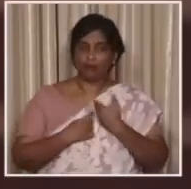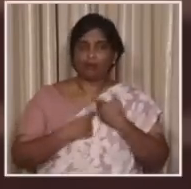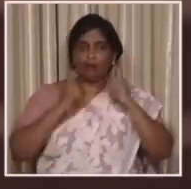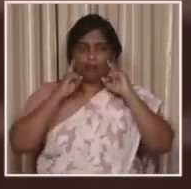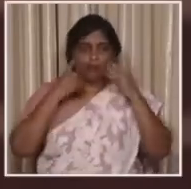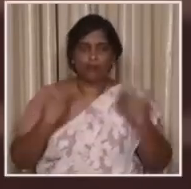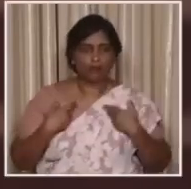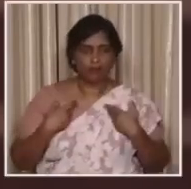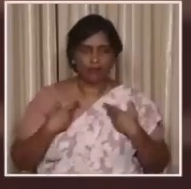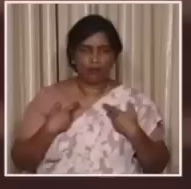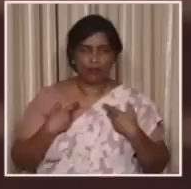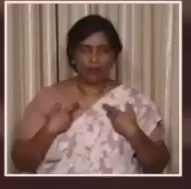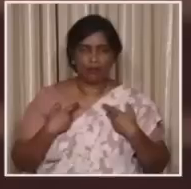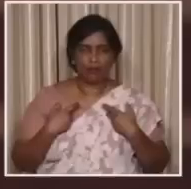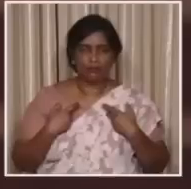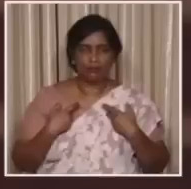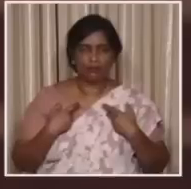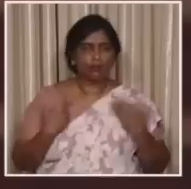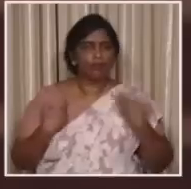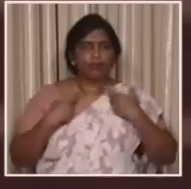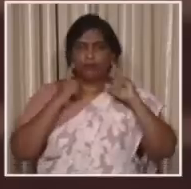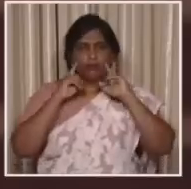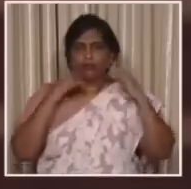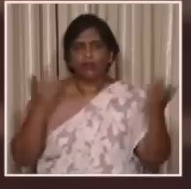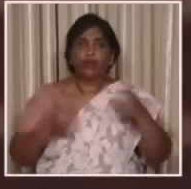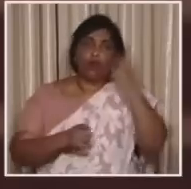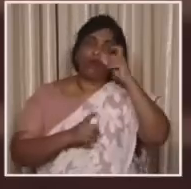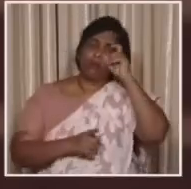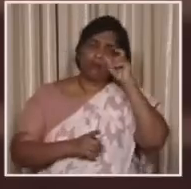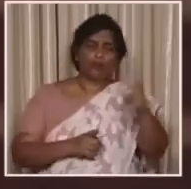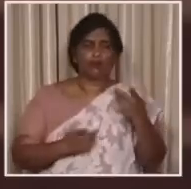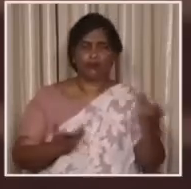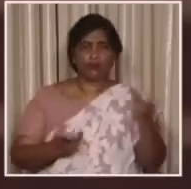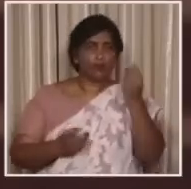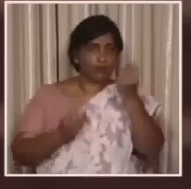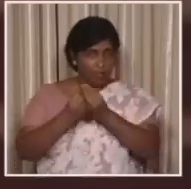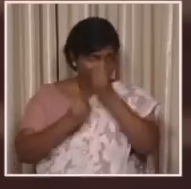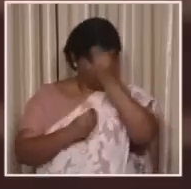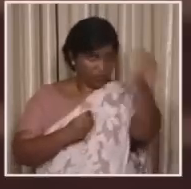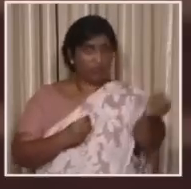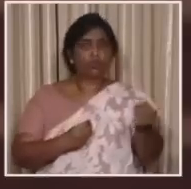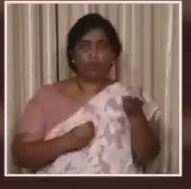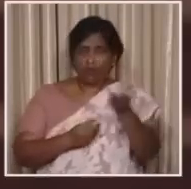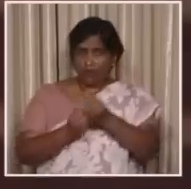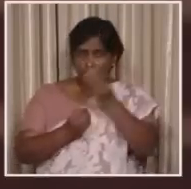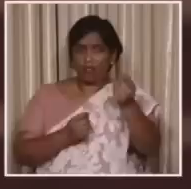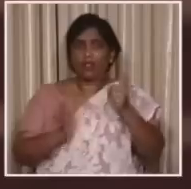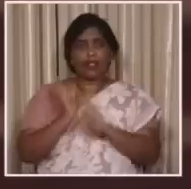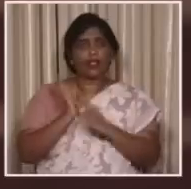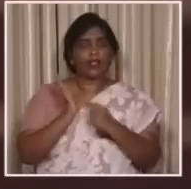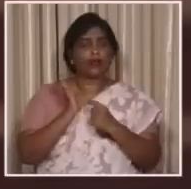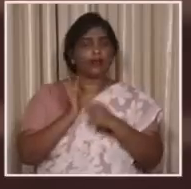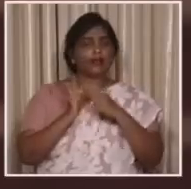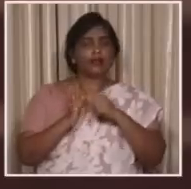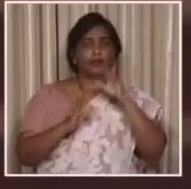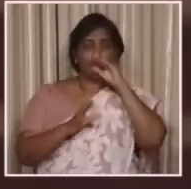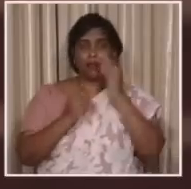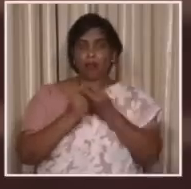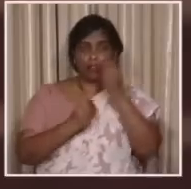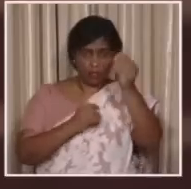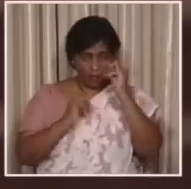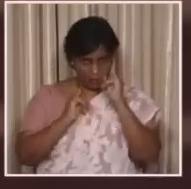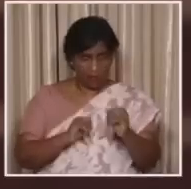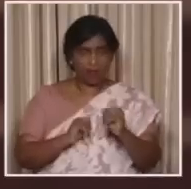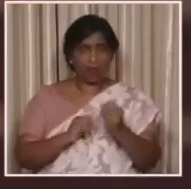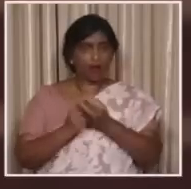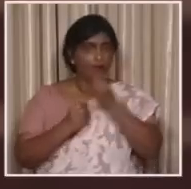නෑ. නෑ මම දන්නේ ඉතින් ඒක හොයලා බලන්න. එහෙමනම් සල්ලි දුන්නා නම් ඉතින් LTT එක ප්‍රභාකරන්ට දුන්න එක වැරදිද?